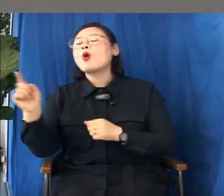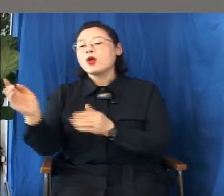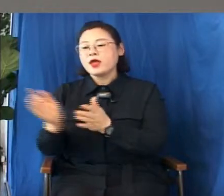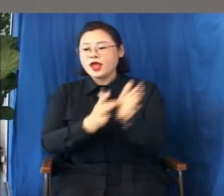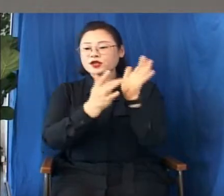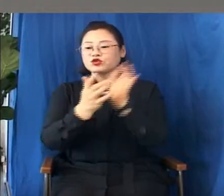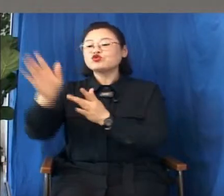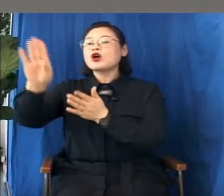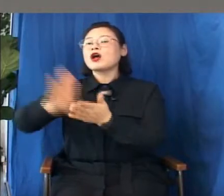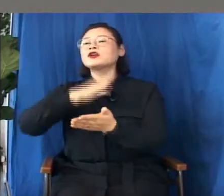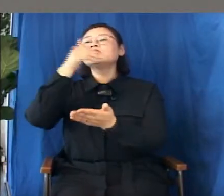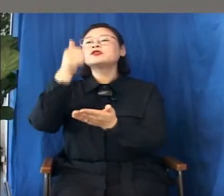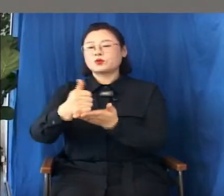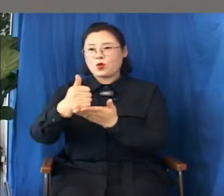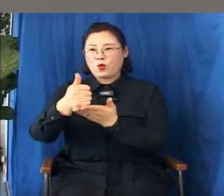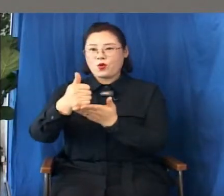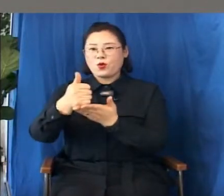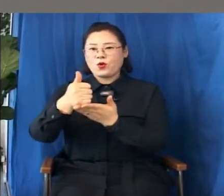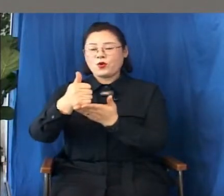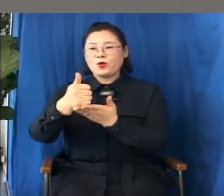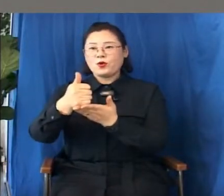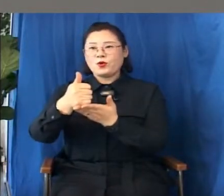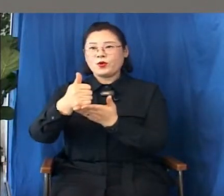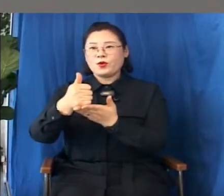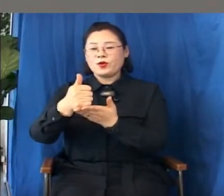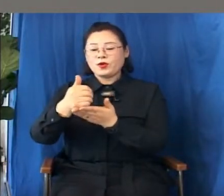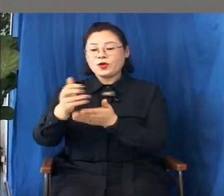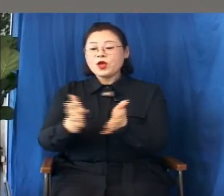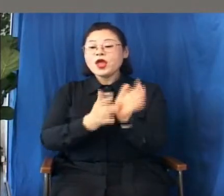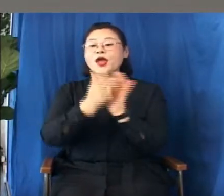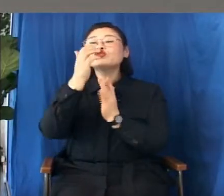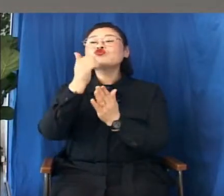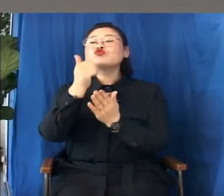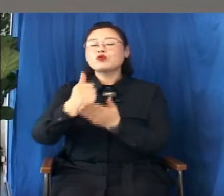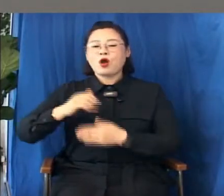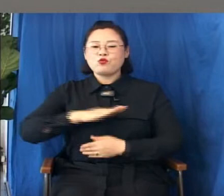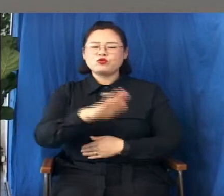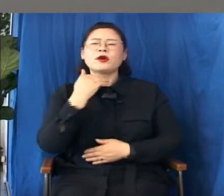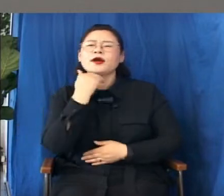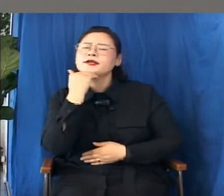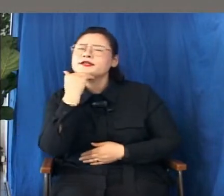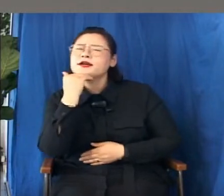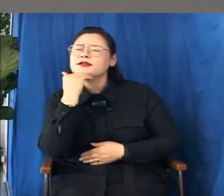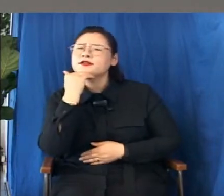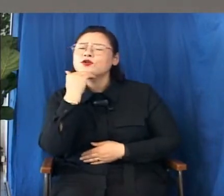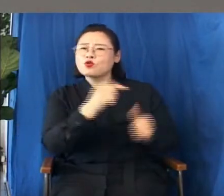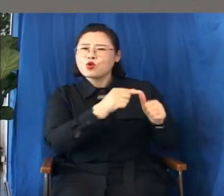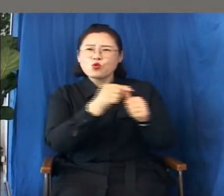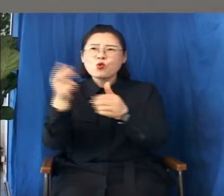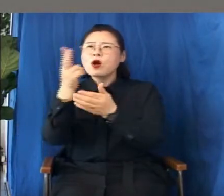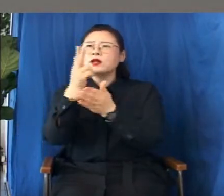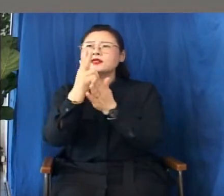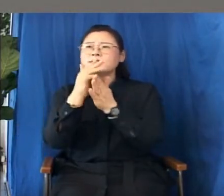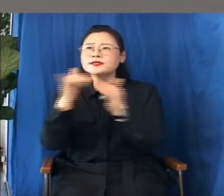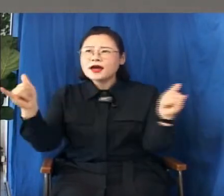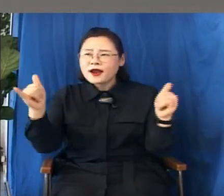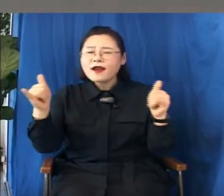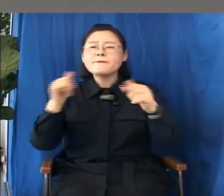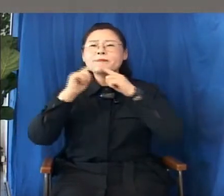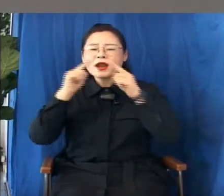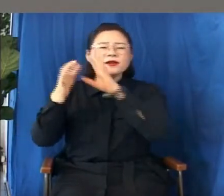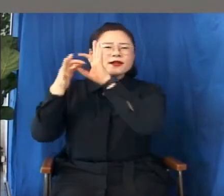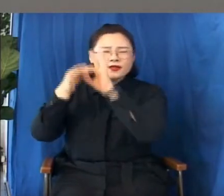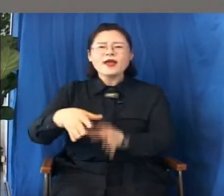그리스도다. 예수가 우리가 고대하던 그 메시아다. 이렇게 이제 이야기를 하는 그 이야기를 계속하고 다닌